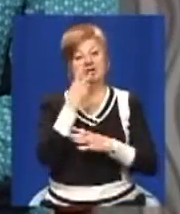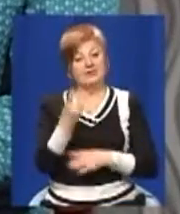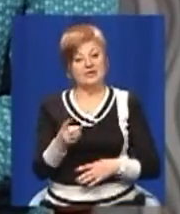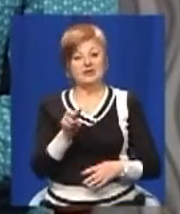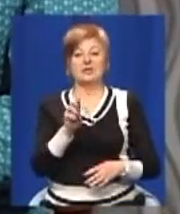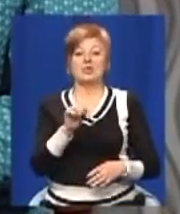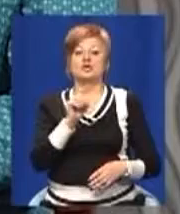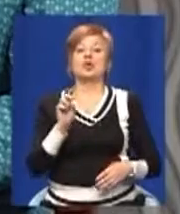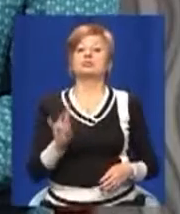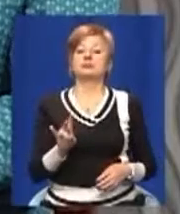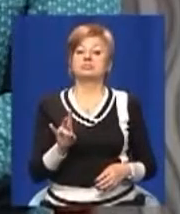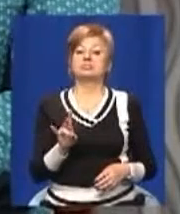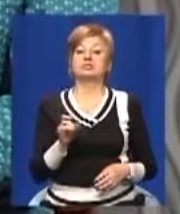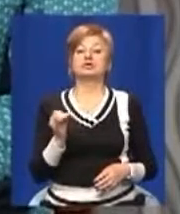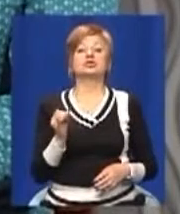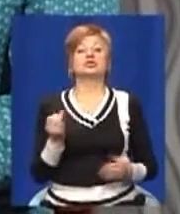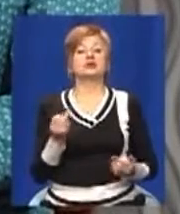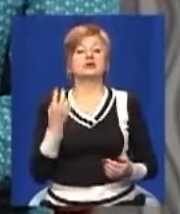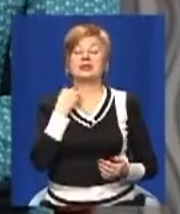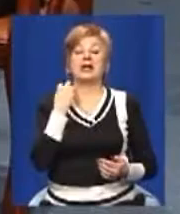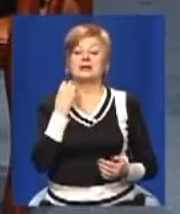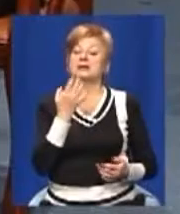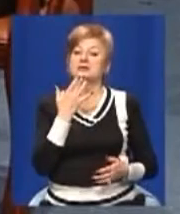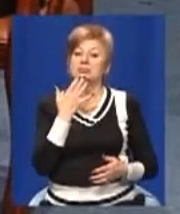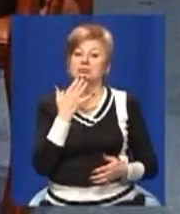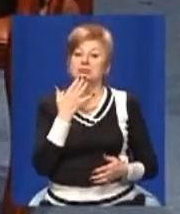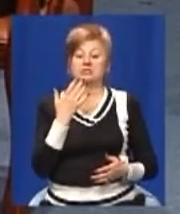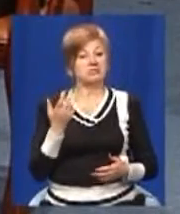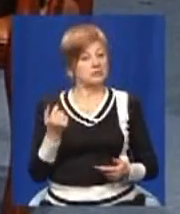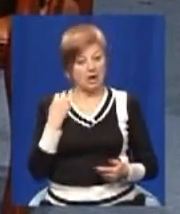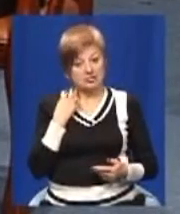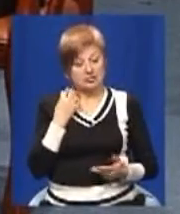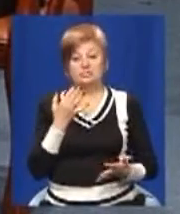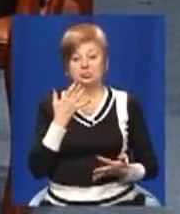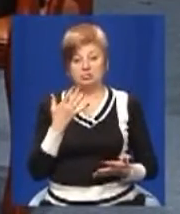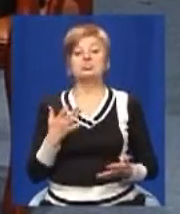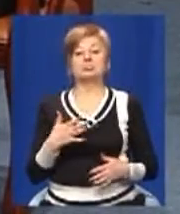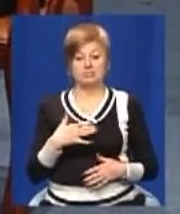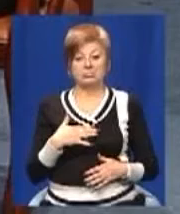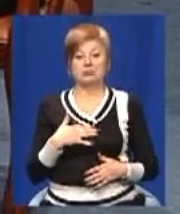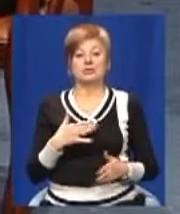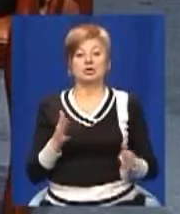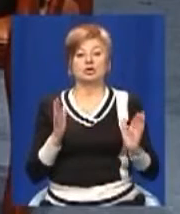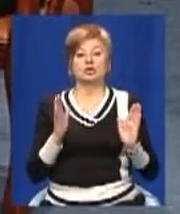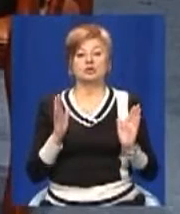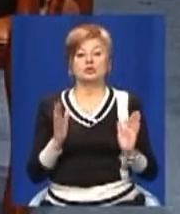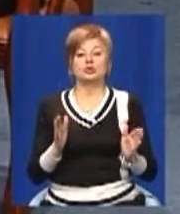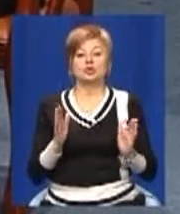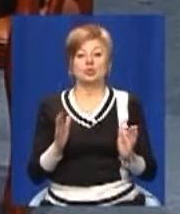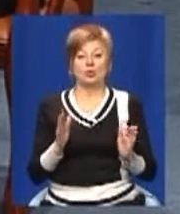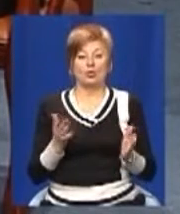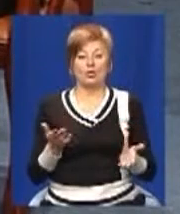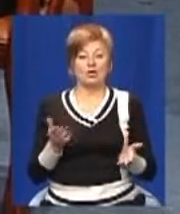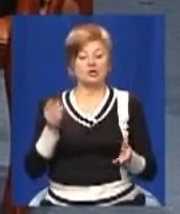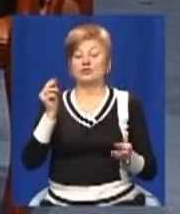дізнатися трішки про бізонів? Ще й на англійській мові. На англійській мові? Ну, ми бізонів на англійській